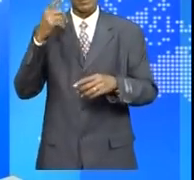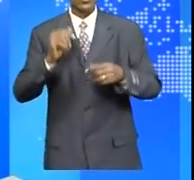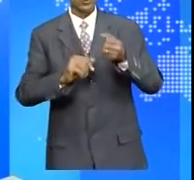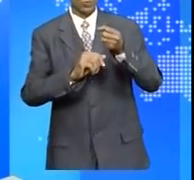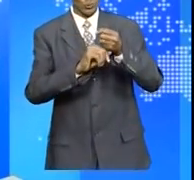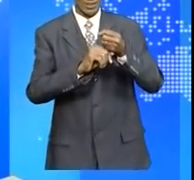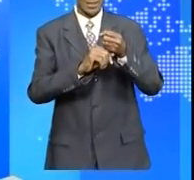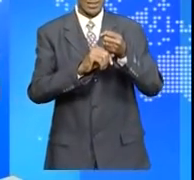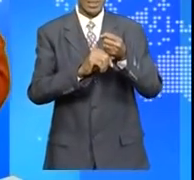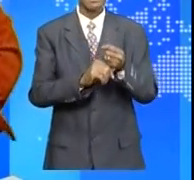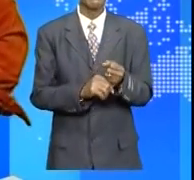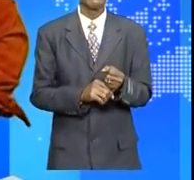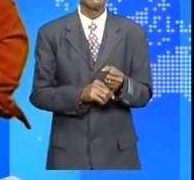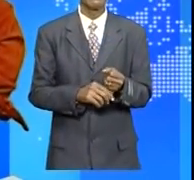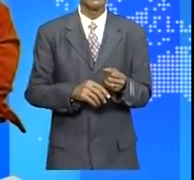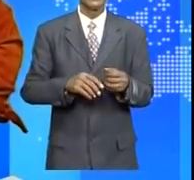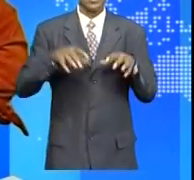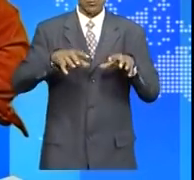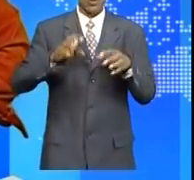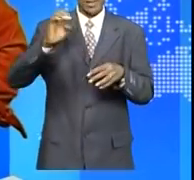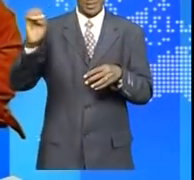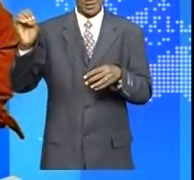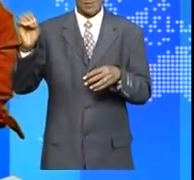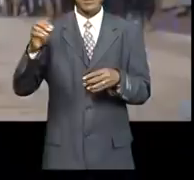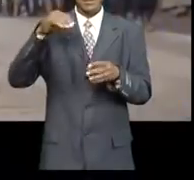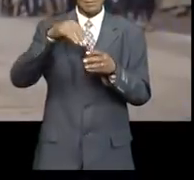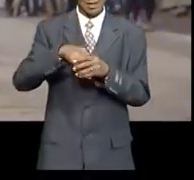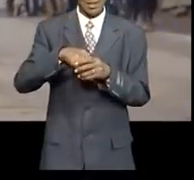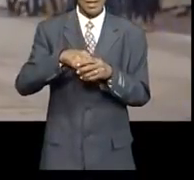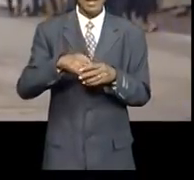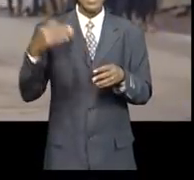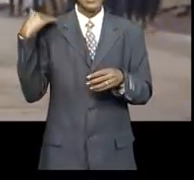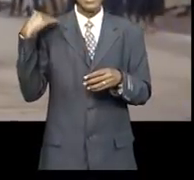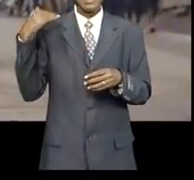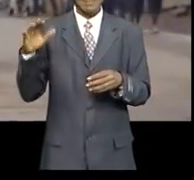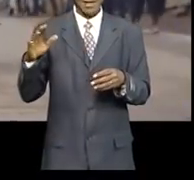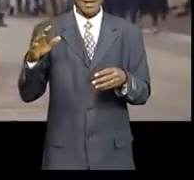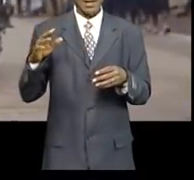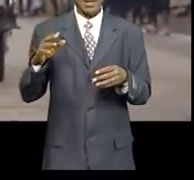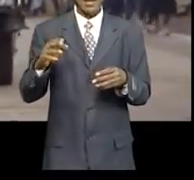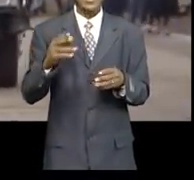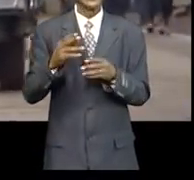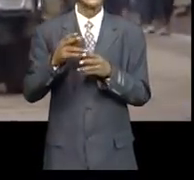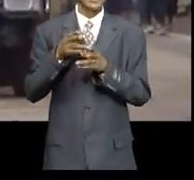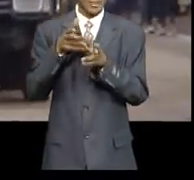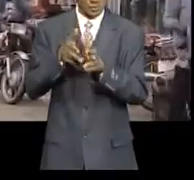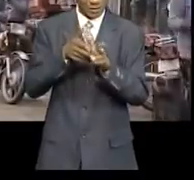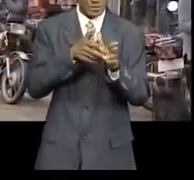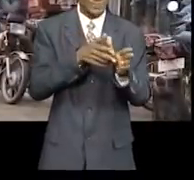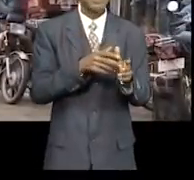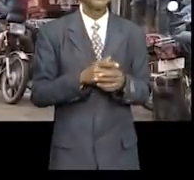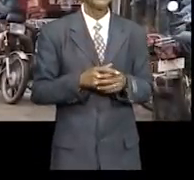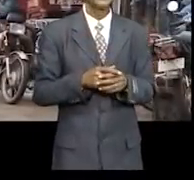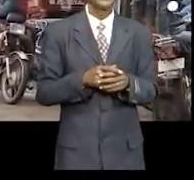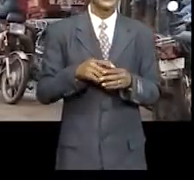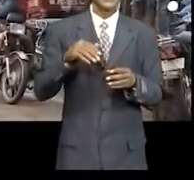de siège. Cédric Kenina nous en dit un peu plus. Béni dans le Nord Kivu. Une ville résiliente qui